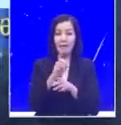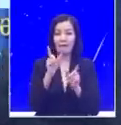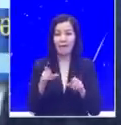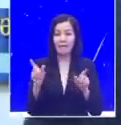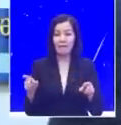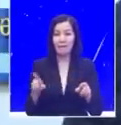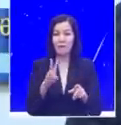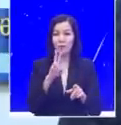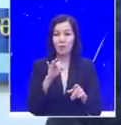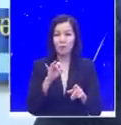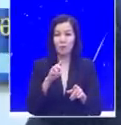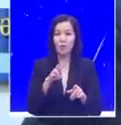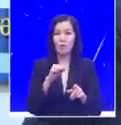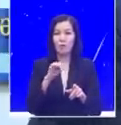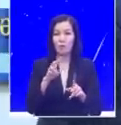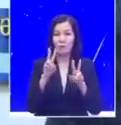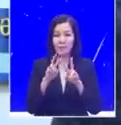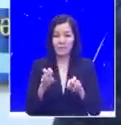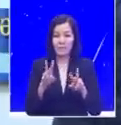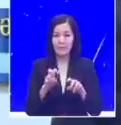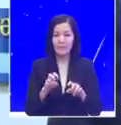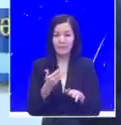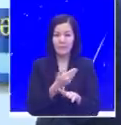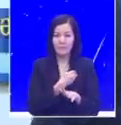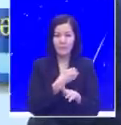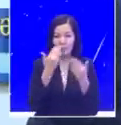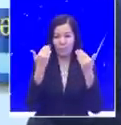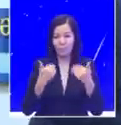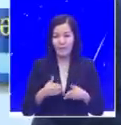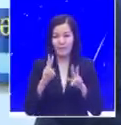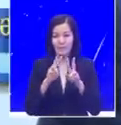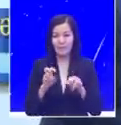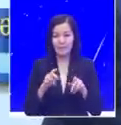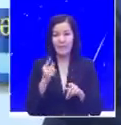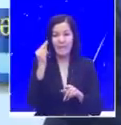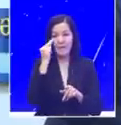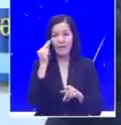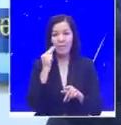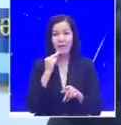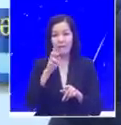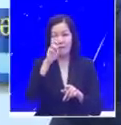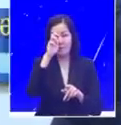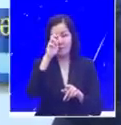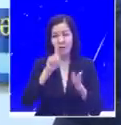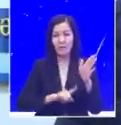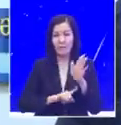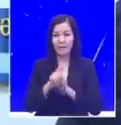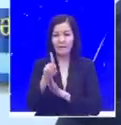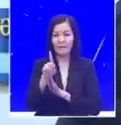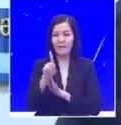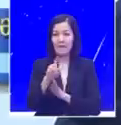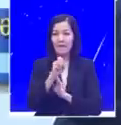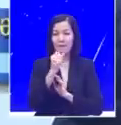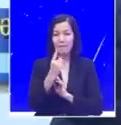немесе Нұр жол арқылы біз тексеруден өткіземіз. Қытай Халық Республикасы бірінші күндерде бірінші А